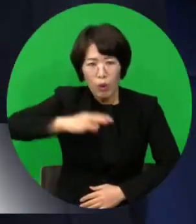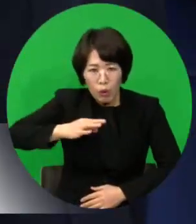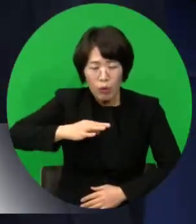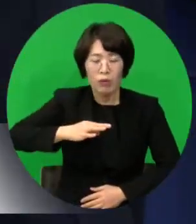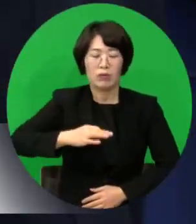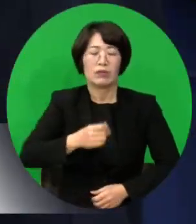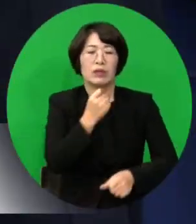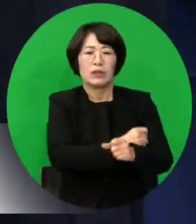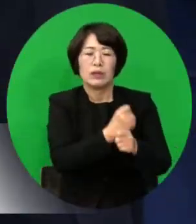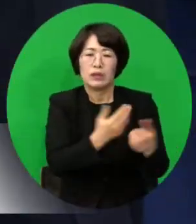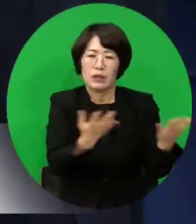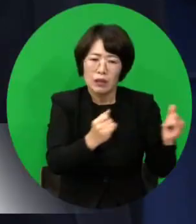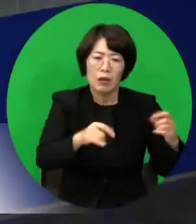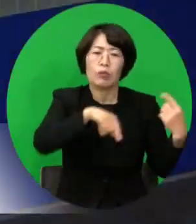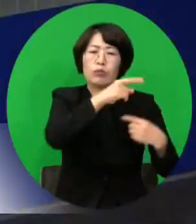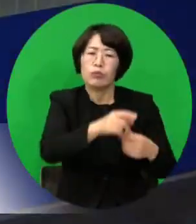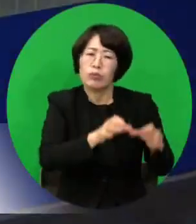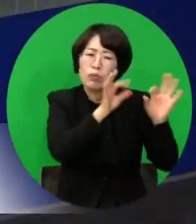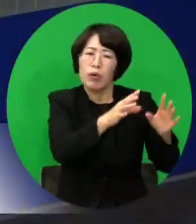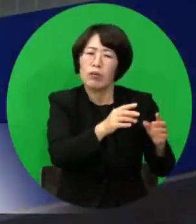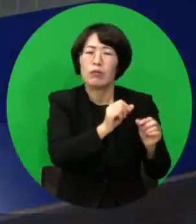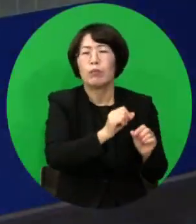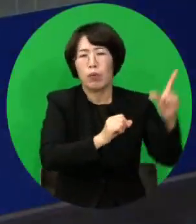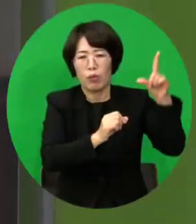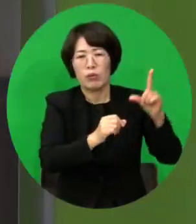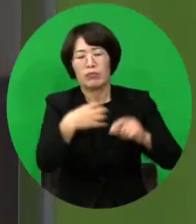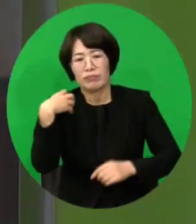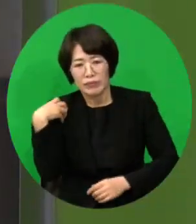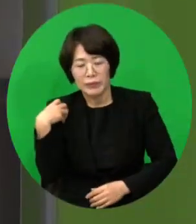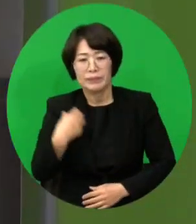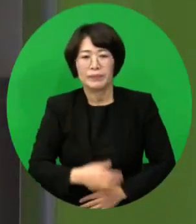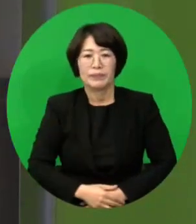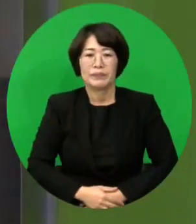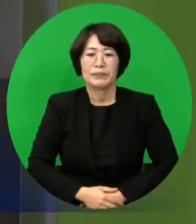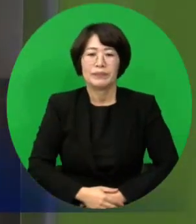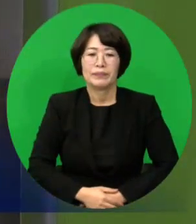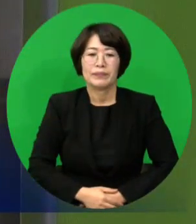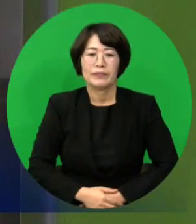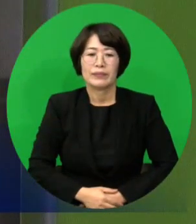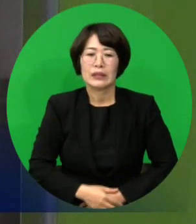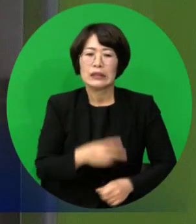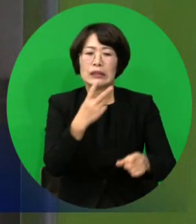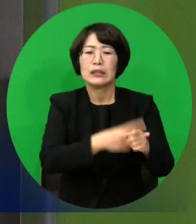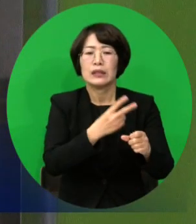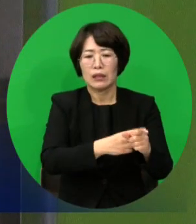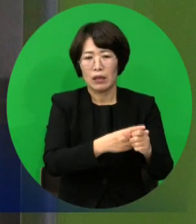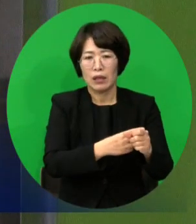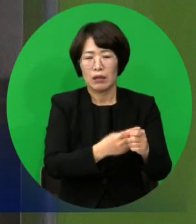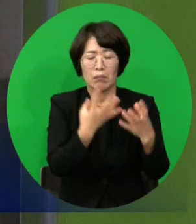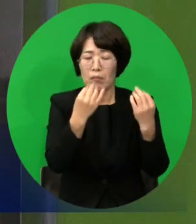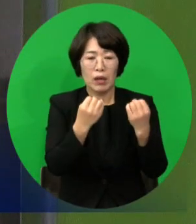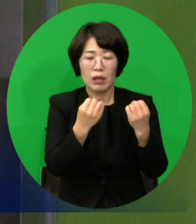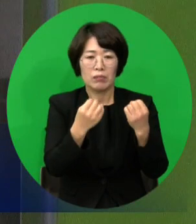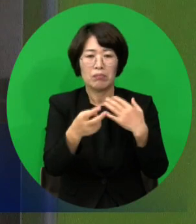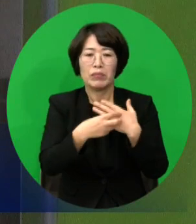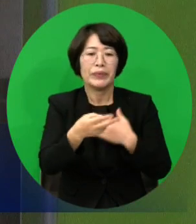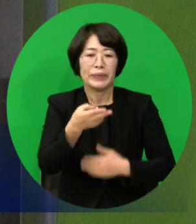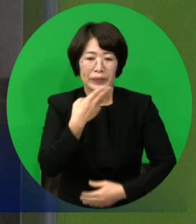많은 인건비와 운영비가 들어가는 것도 부담입니다. 의사가 8명인 병원이